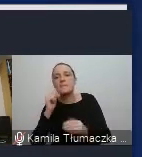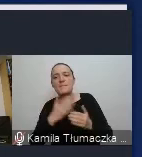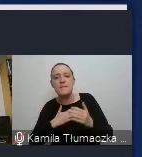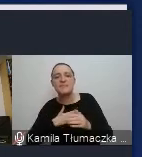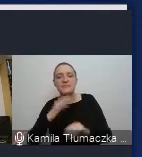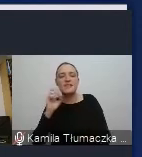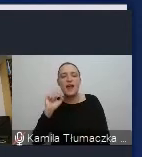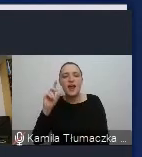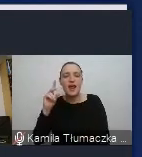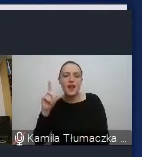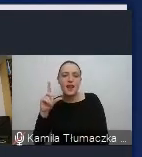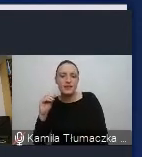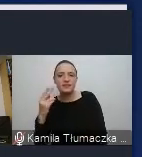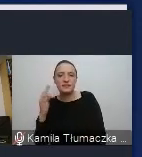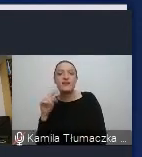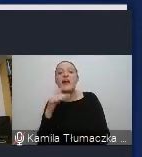pokazać. Po prostu